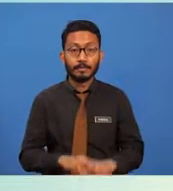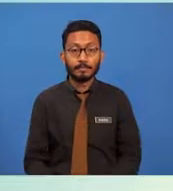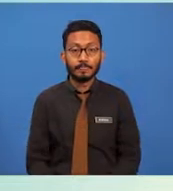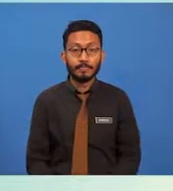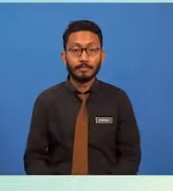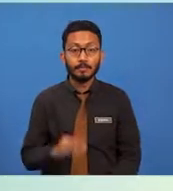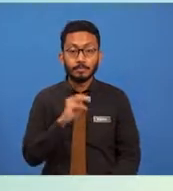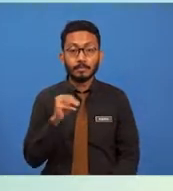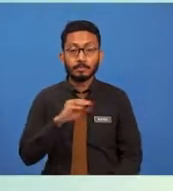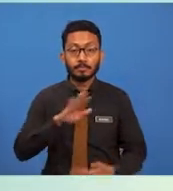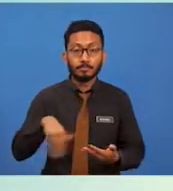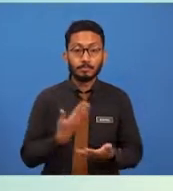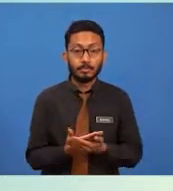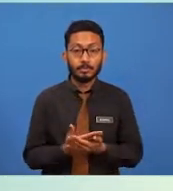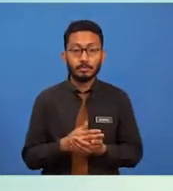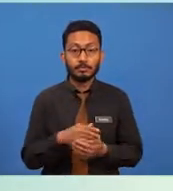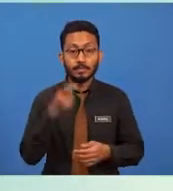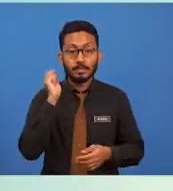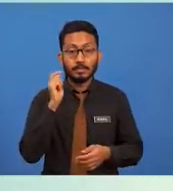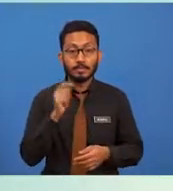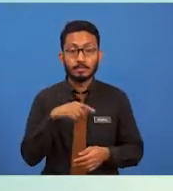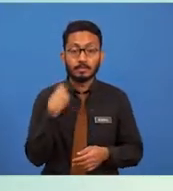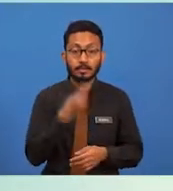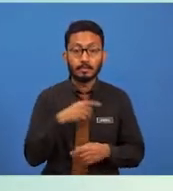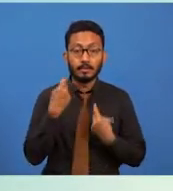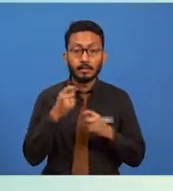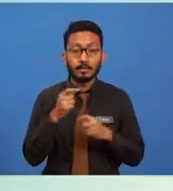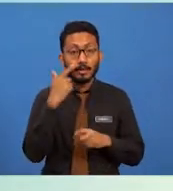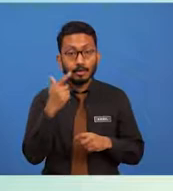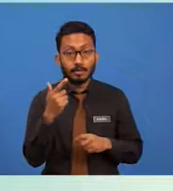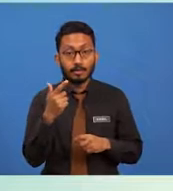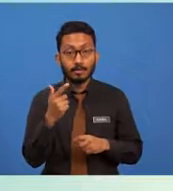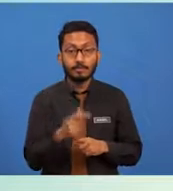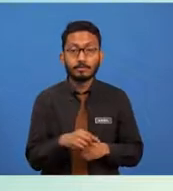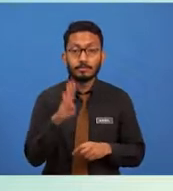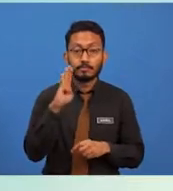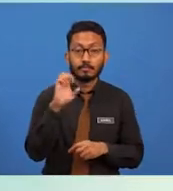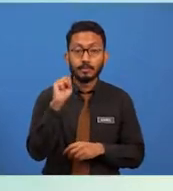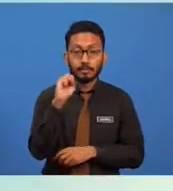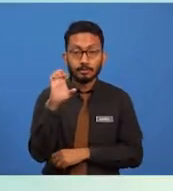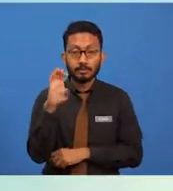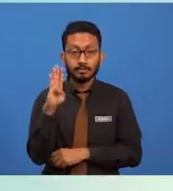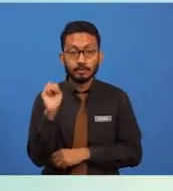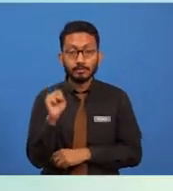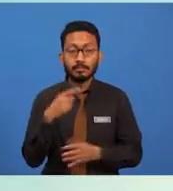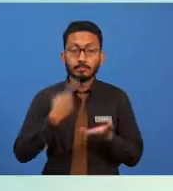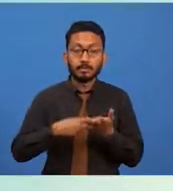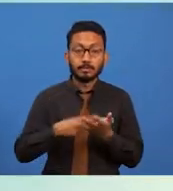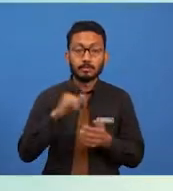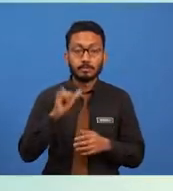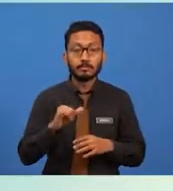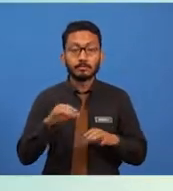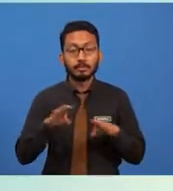Murid-murid sekalian, tadi kita telah melihat tentang base. Apa yang membezakan